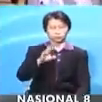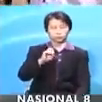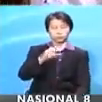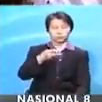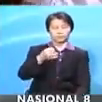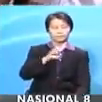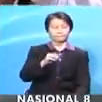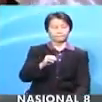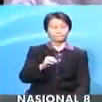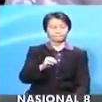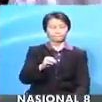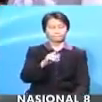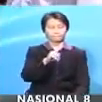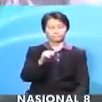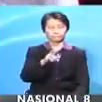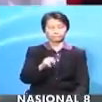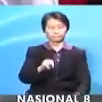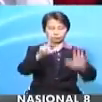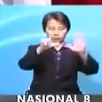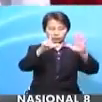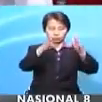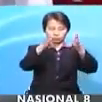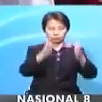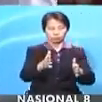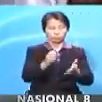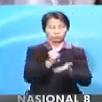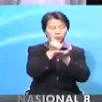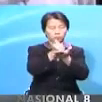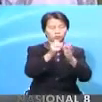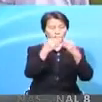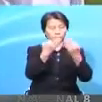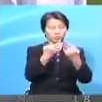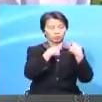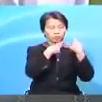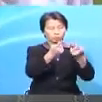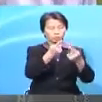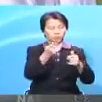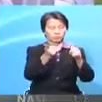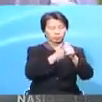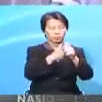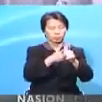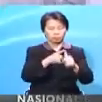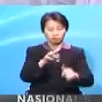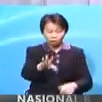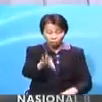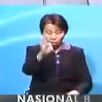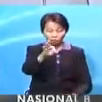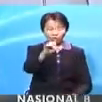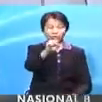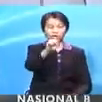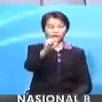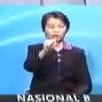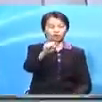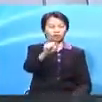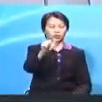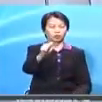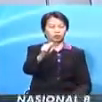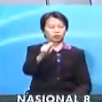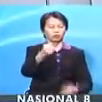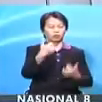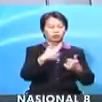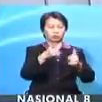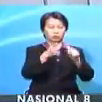bersama-sama 7 lagi kaum tsuna ditugaskan membantu keluarga terbit Sejak hari pertama mayat Sasa ditemui Sasa Sobri merupakan